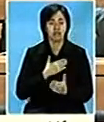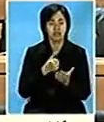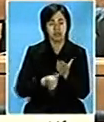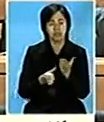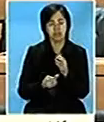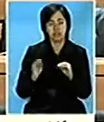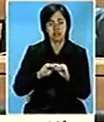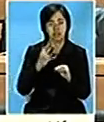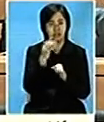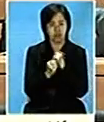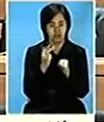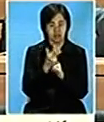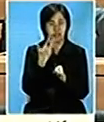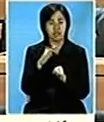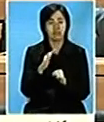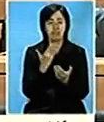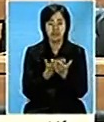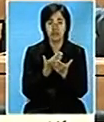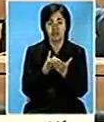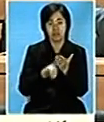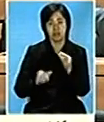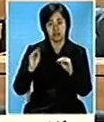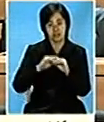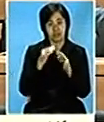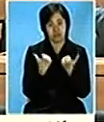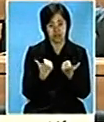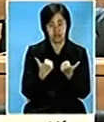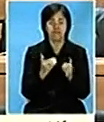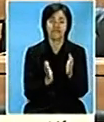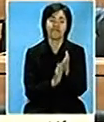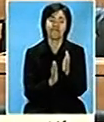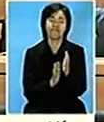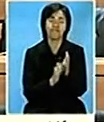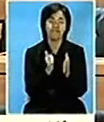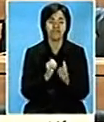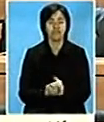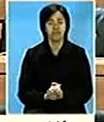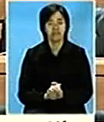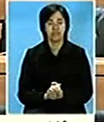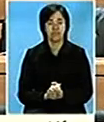มาเกือบ3ปีแล้วการขึ้นภาษีครั้งนี้เป็นที่ชื่นชมนะครับ